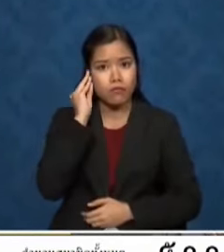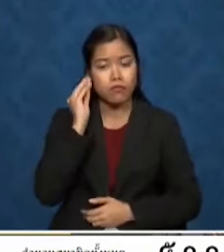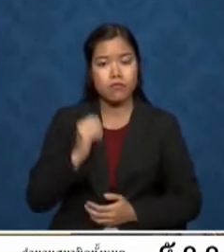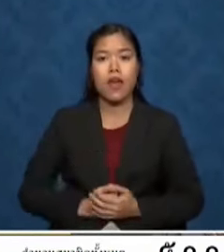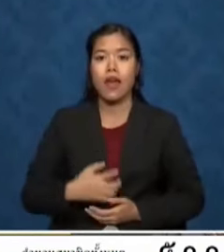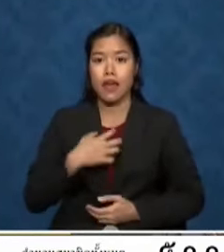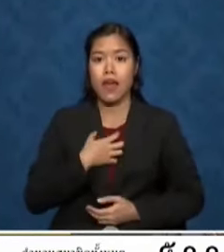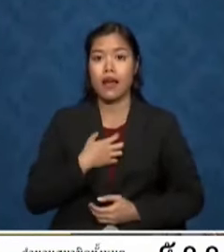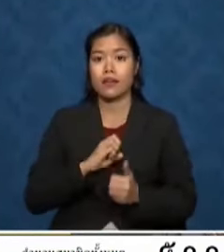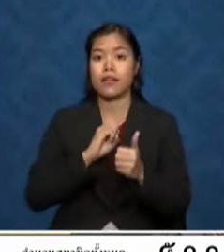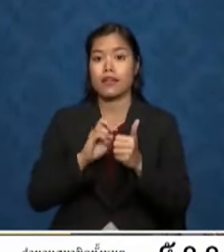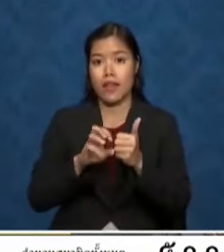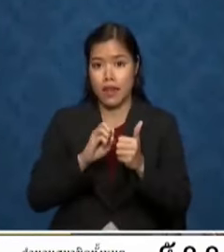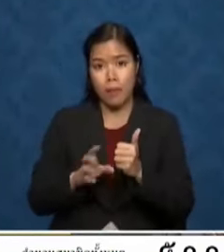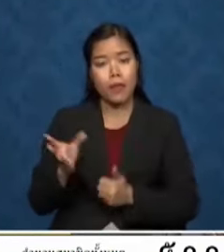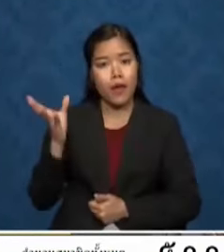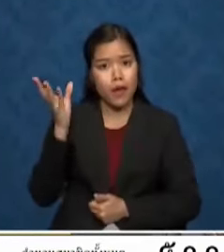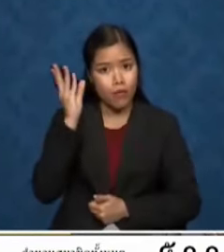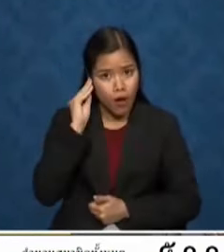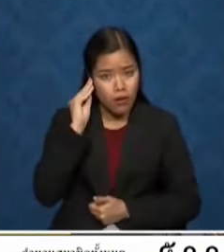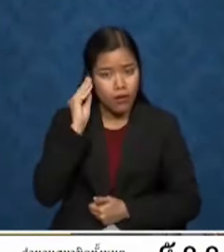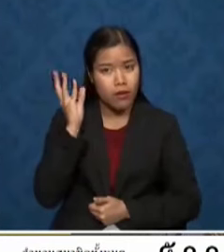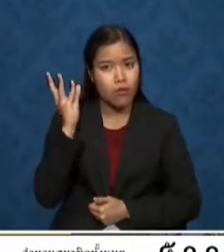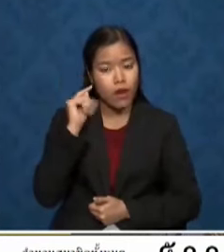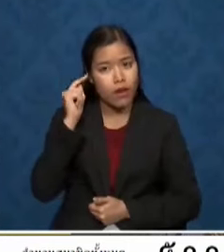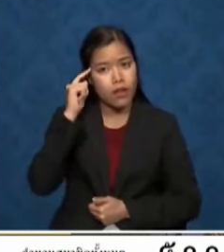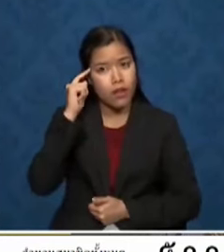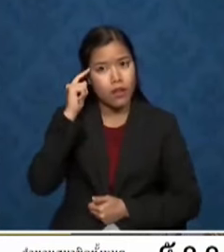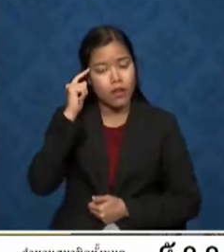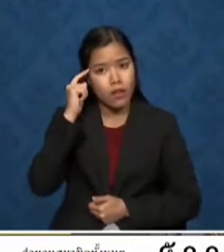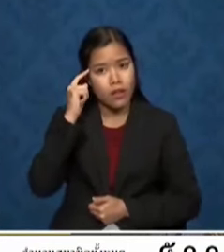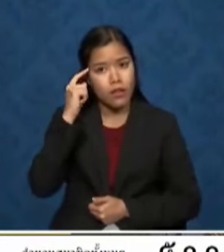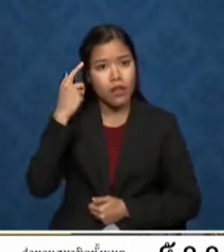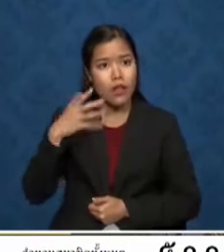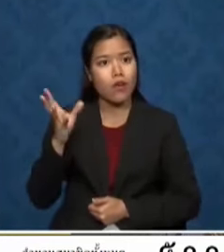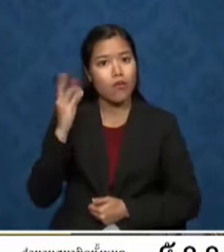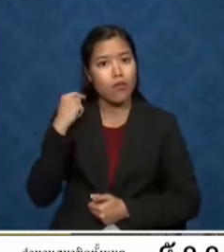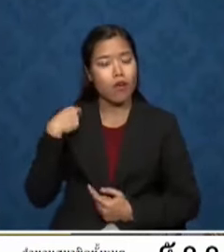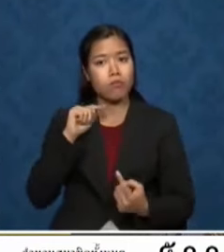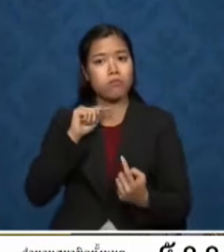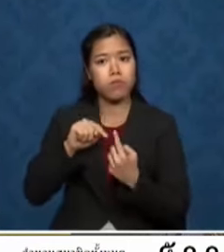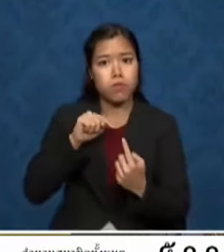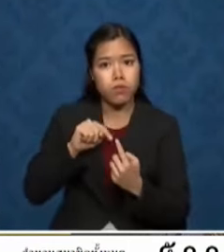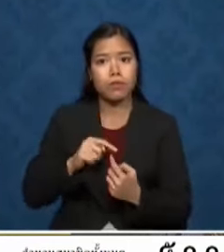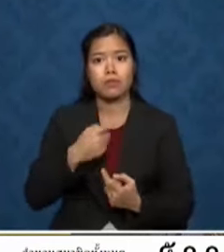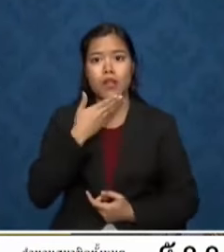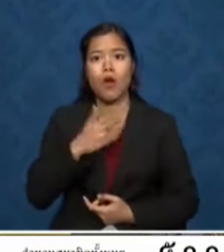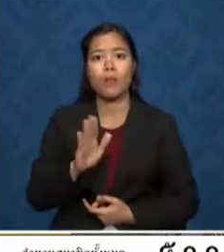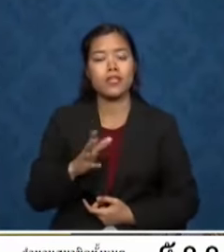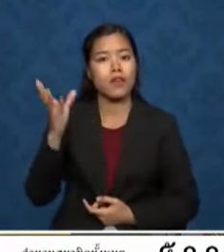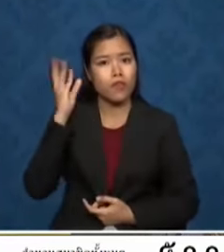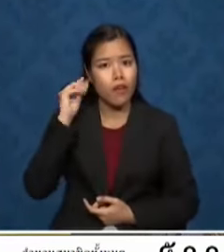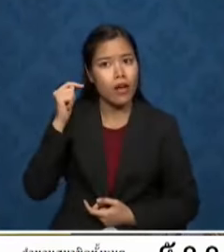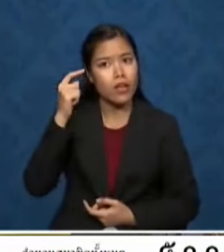อยากจะขอแนะนำท่านว่าฟังเพื่อที่จะตอบสนองไม่ได้ฟังเพื่อที่จะตอบโต้ตลอดเวลาเพราะบางที